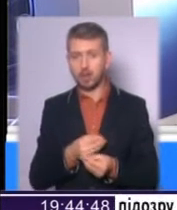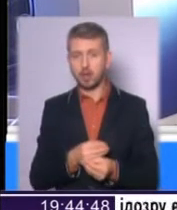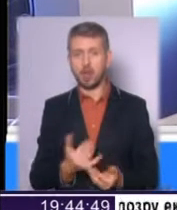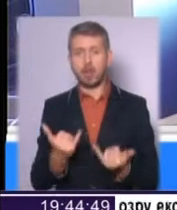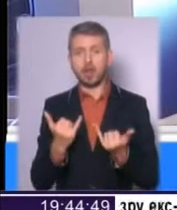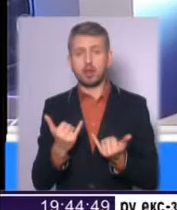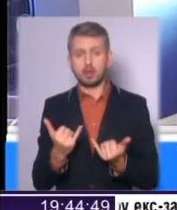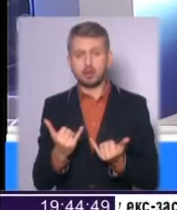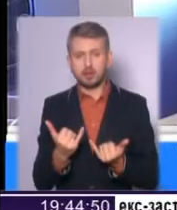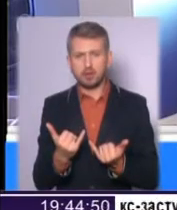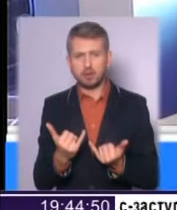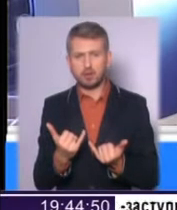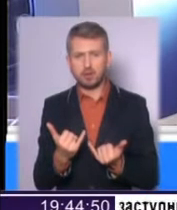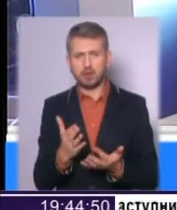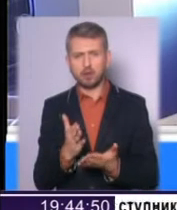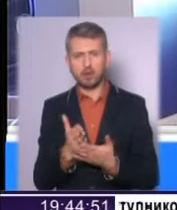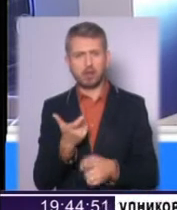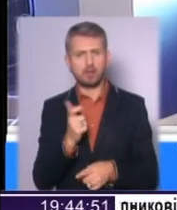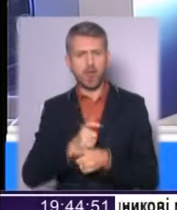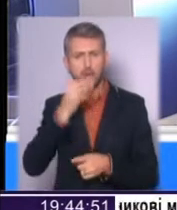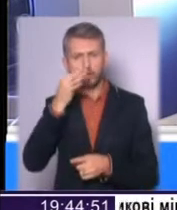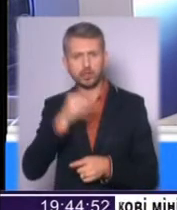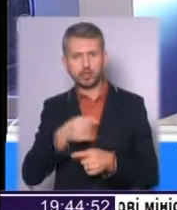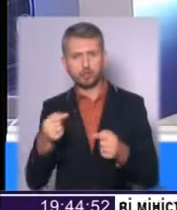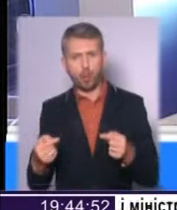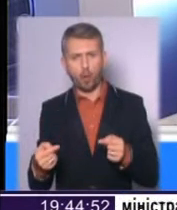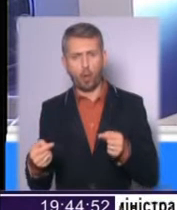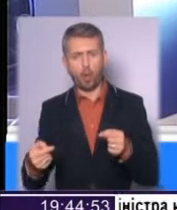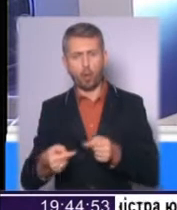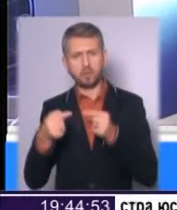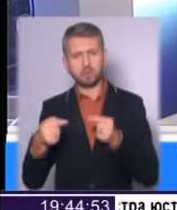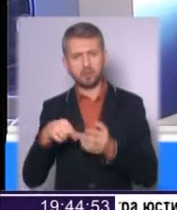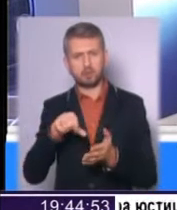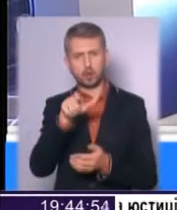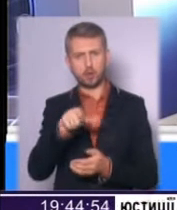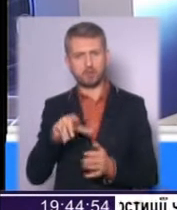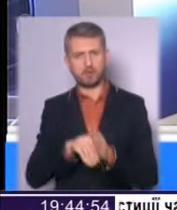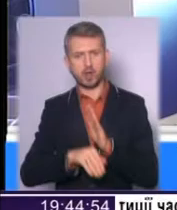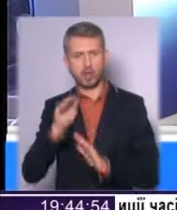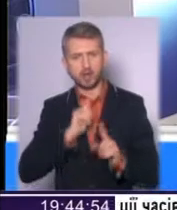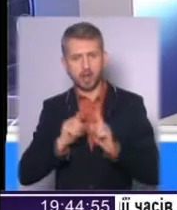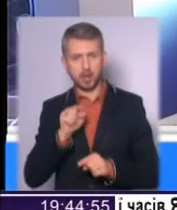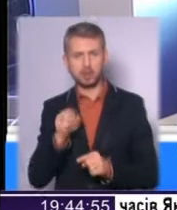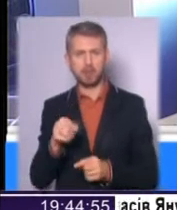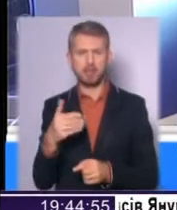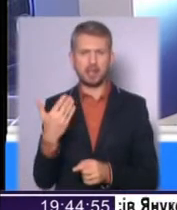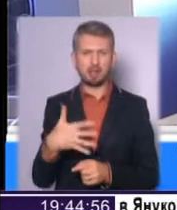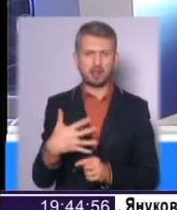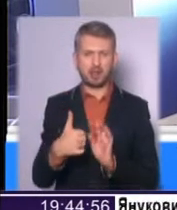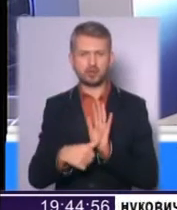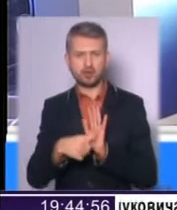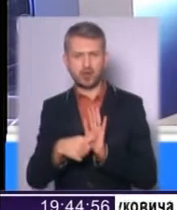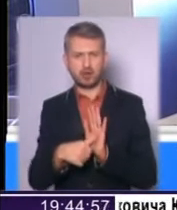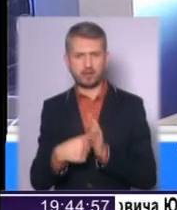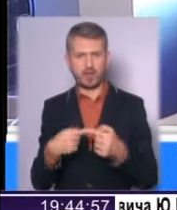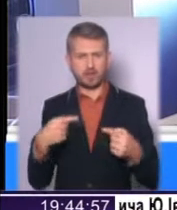Верховній Раді, то чому ви там і хоч і формально, але є співучасниками злочину проти